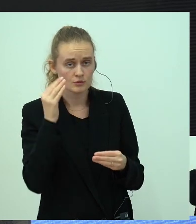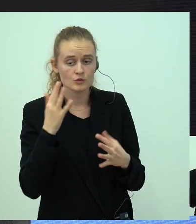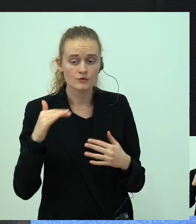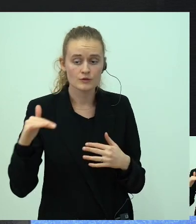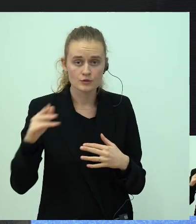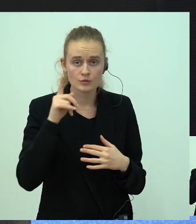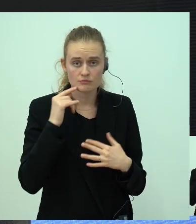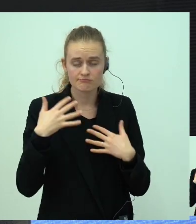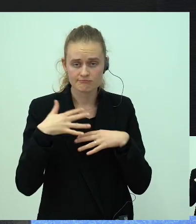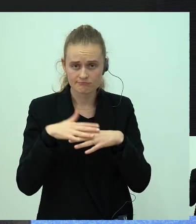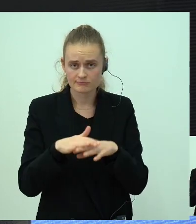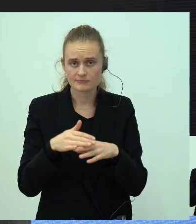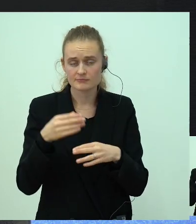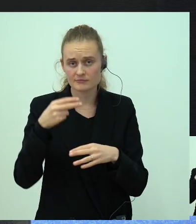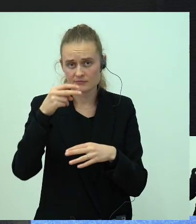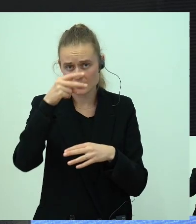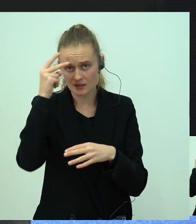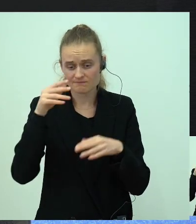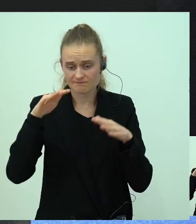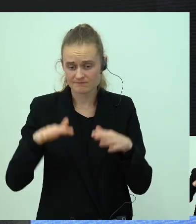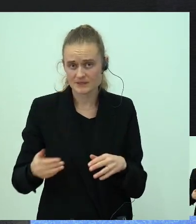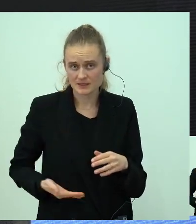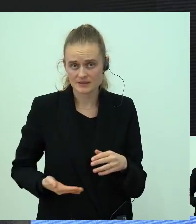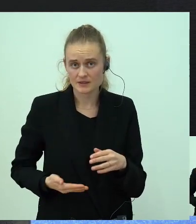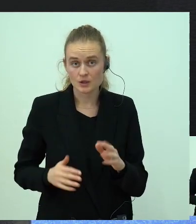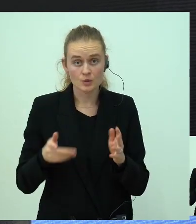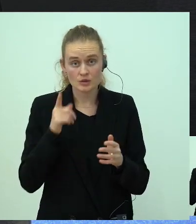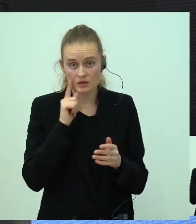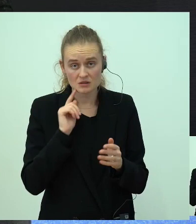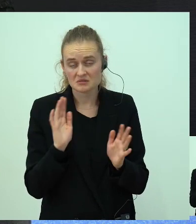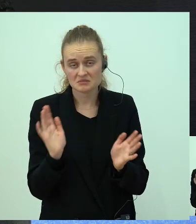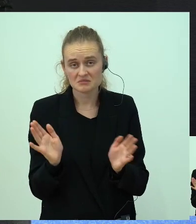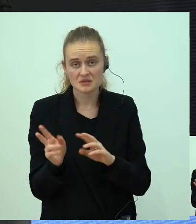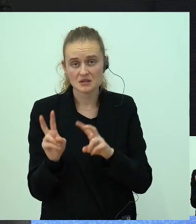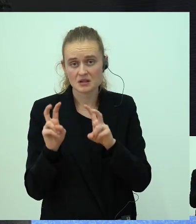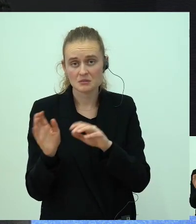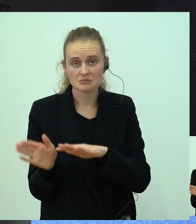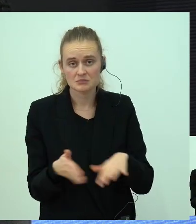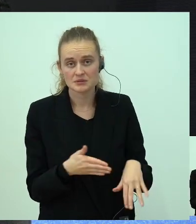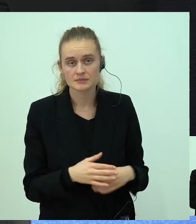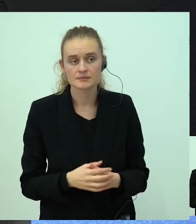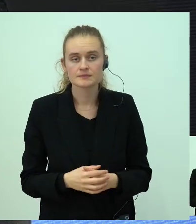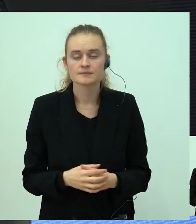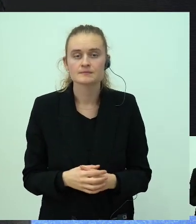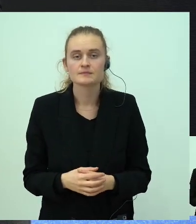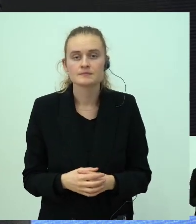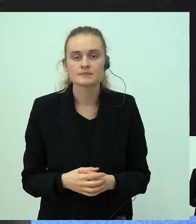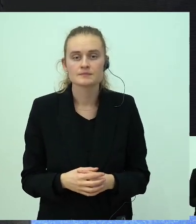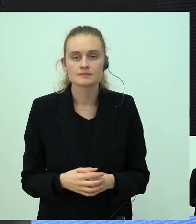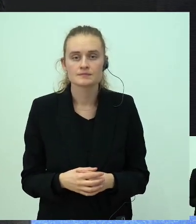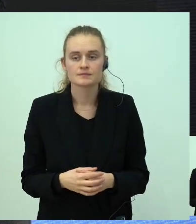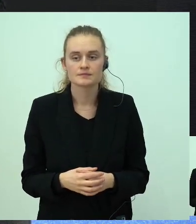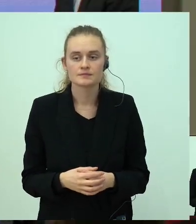bendruomenė gyventų jūsų šalyje. Jeigu jūs to nenorite, aišku, kalba jau yra visai kita, bet būtina taip pat ir gerbti save. And now